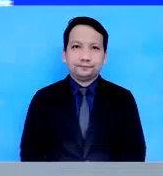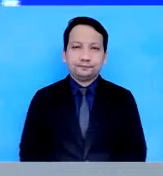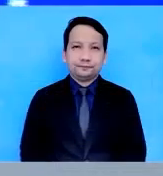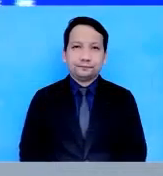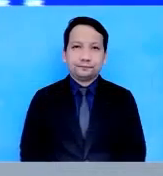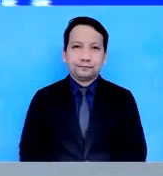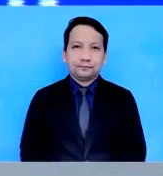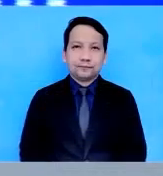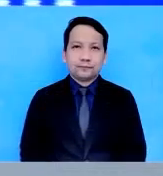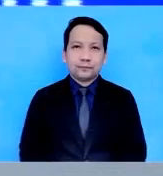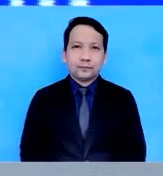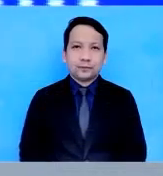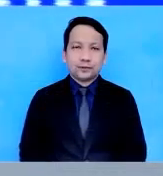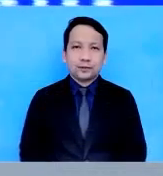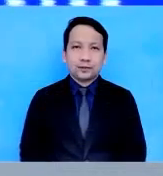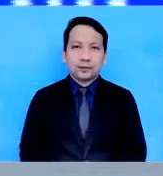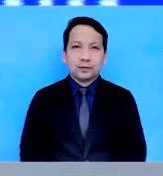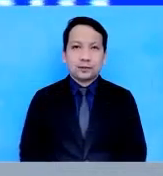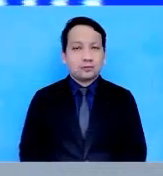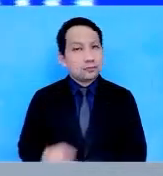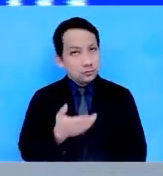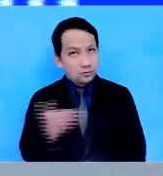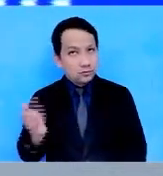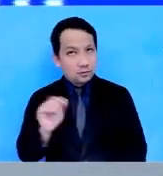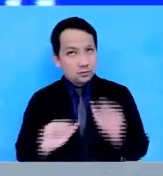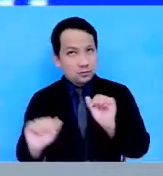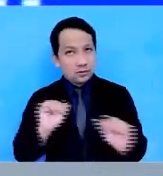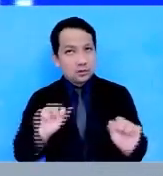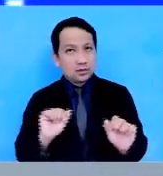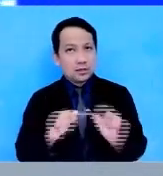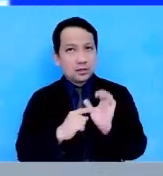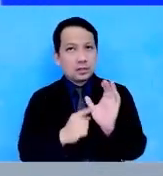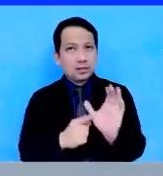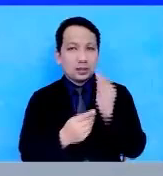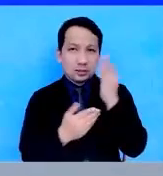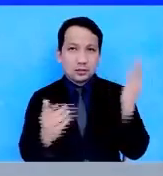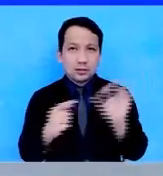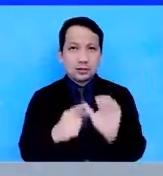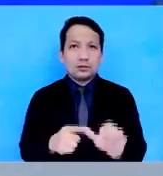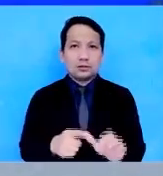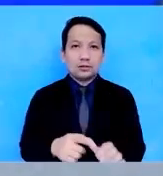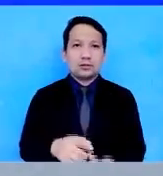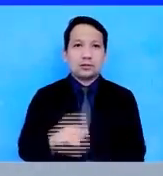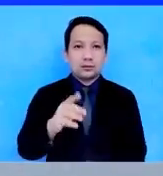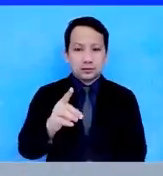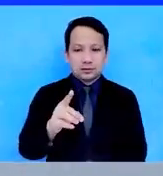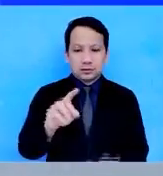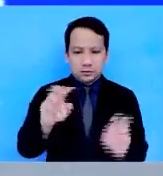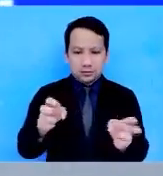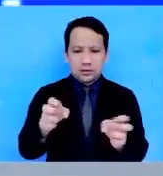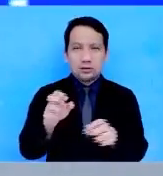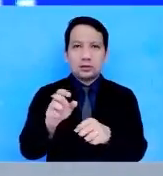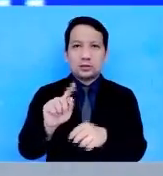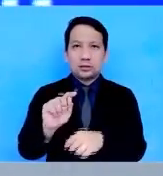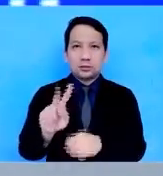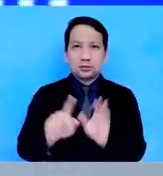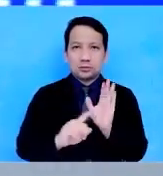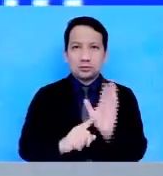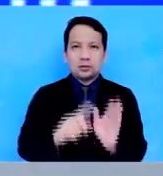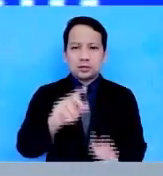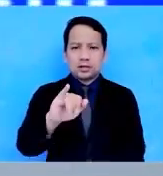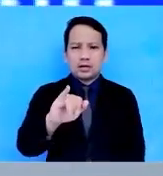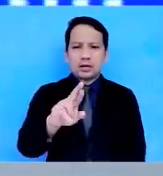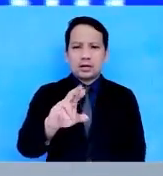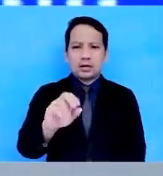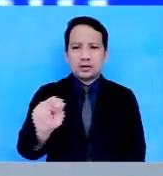Mas umiinit at nagiging maaksyon ang hit kapatid serye na The Iron Heart. Paano nga ba nila ginagawa ang